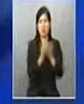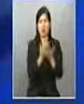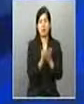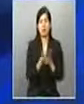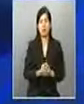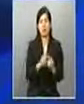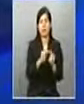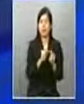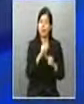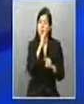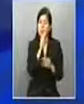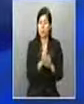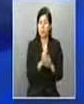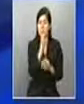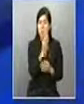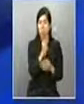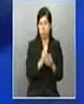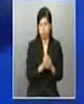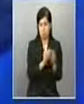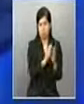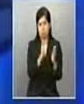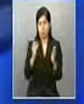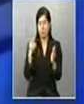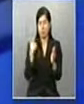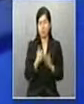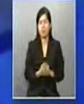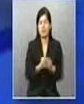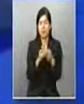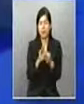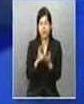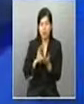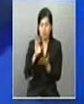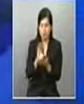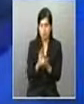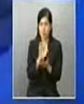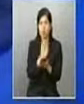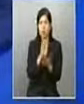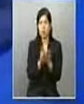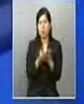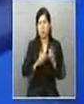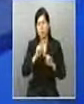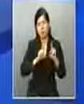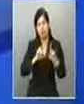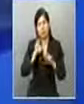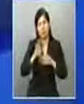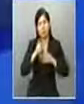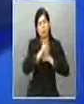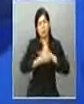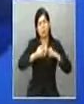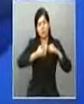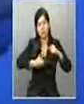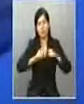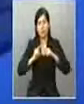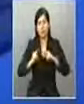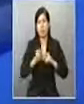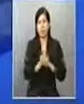ในช่วงเวลาบ่ายนั่นเองส่วนใครที่อยากจะอัปเดตเรื่องราวของการลงทุนในตลาดเงินตลาดทุนค่ะอย่างที่บอกกันไปนะคะว่าช่วงนี้บรรยากาศ